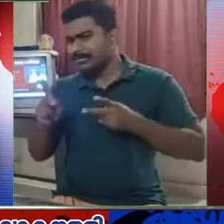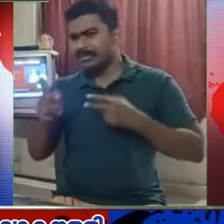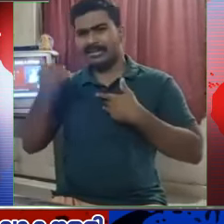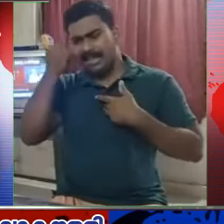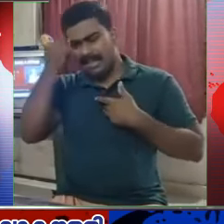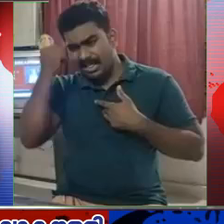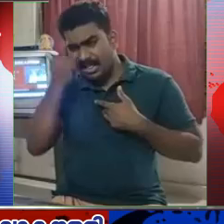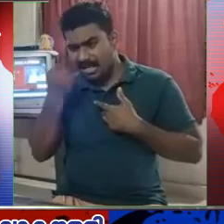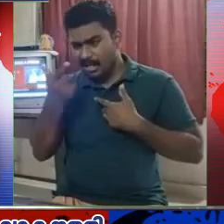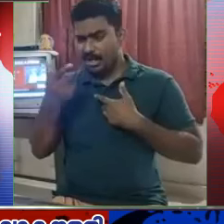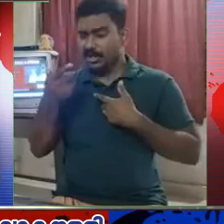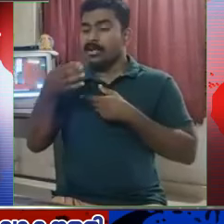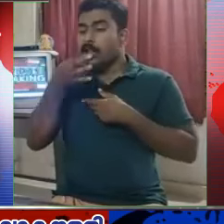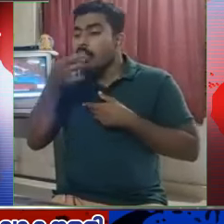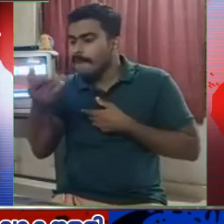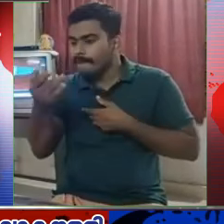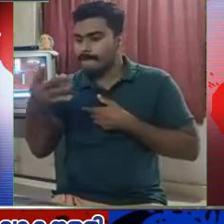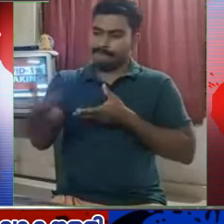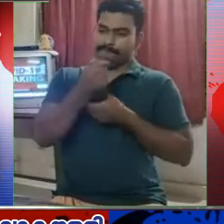വ്യാപകവുമാക്കാനാണ് തീരുമാനം.